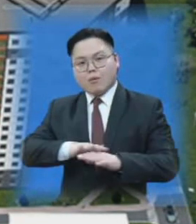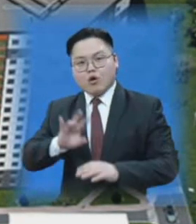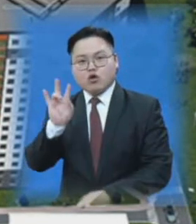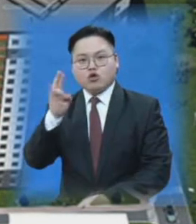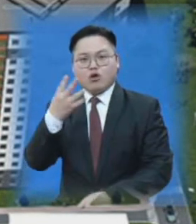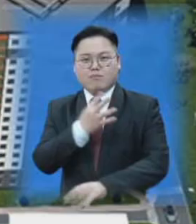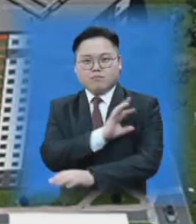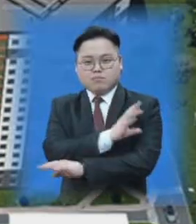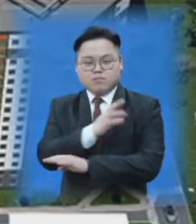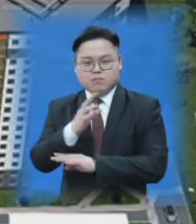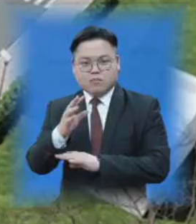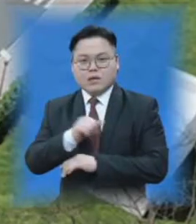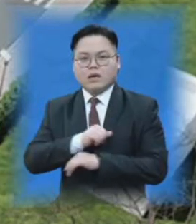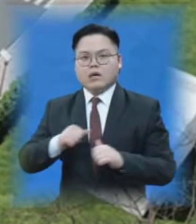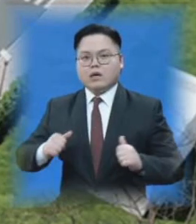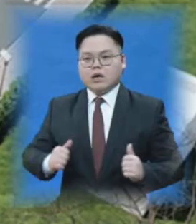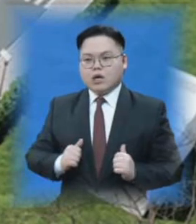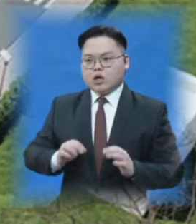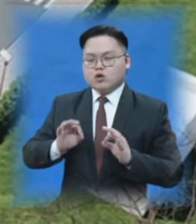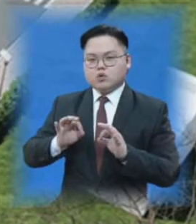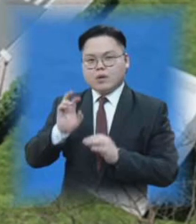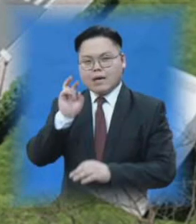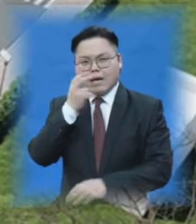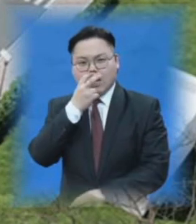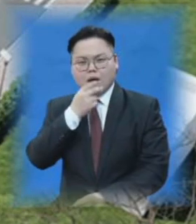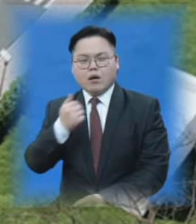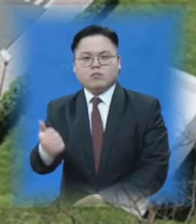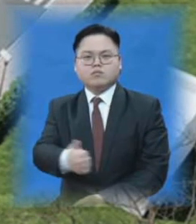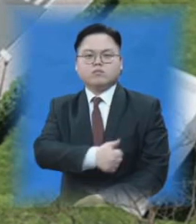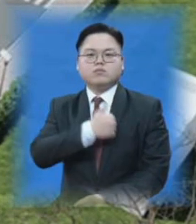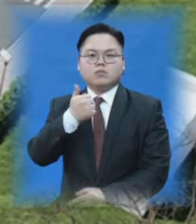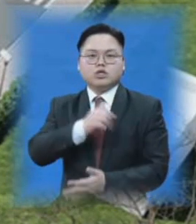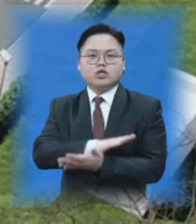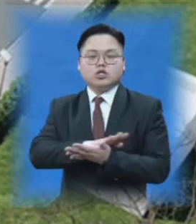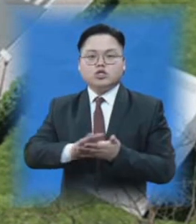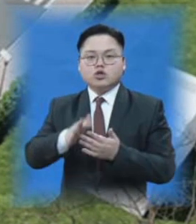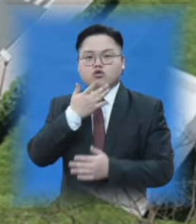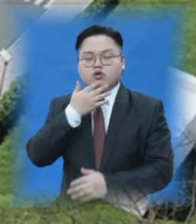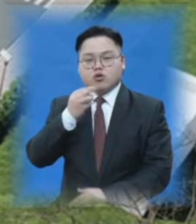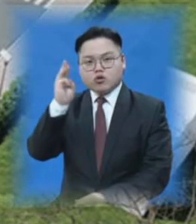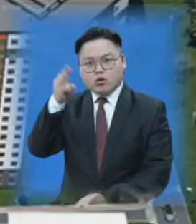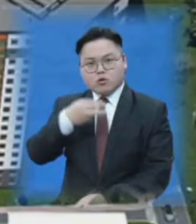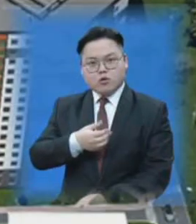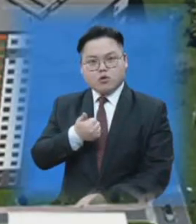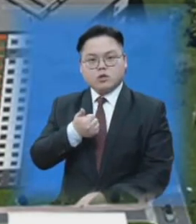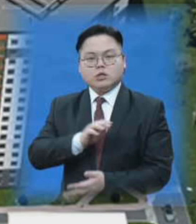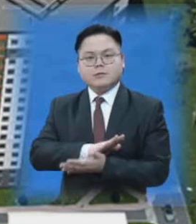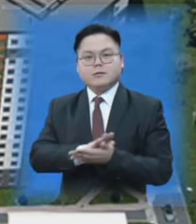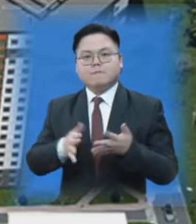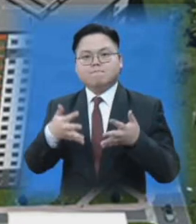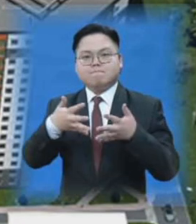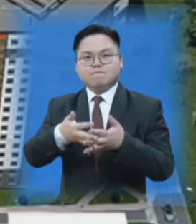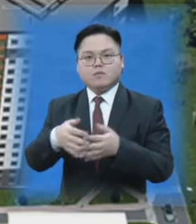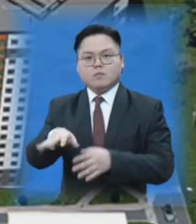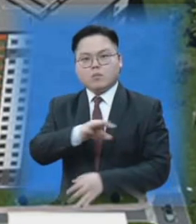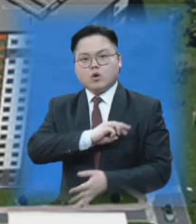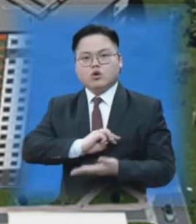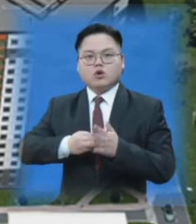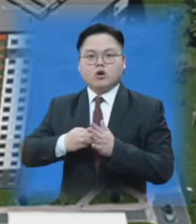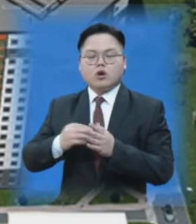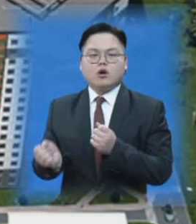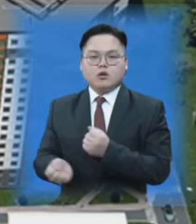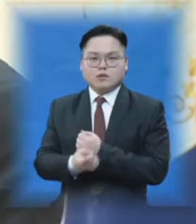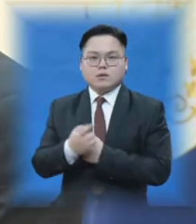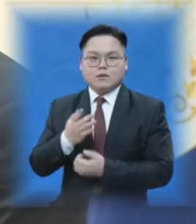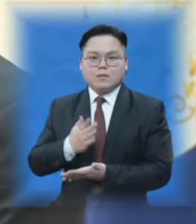байгууламжийг иргэд оршин суугч айлгүй байдал айлхахыг бүрэн хангахуйц шинэлэг өнгөтүүлэх орчин үеийн шийдлийг шингээсэн байхаар тооцож төлөвлөснөөр үйлчлэх